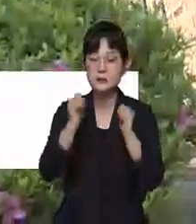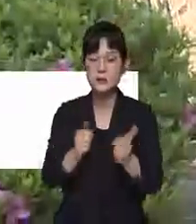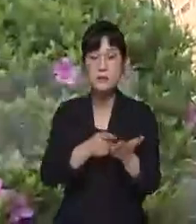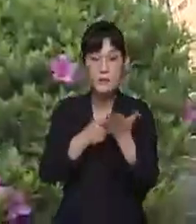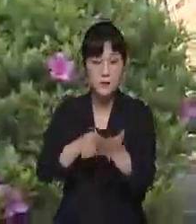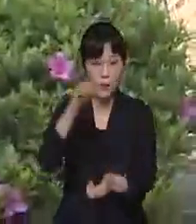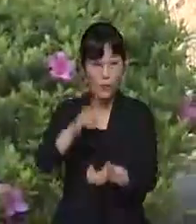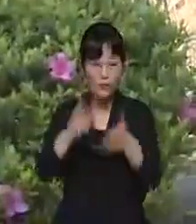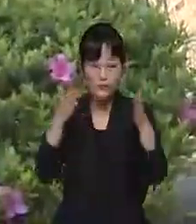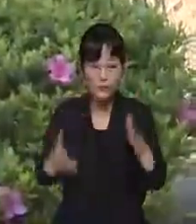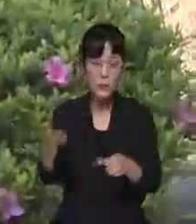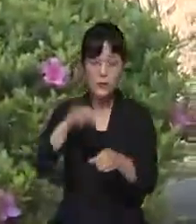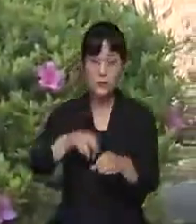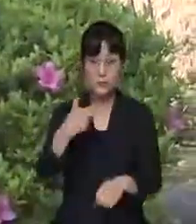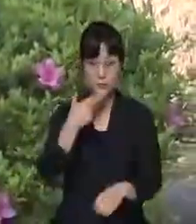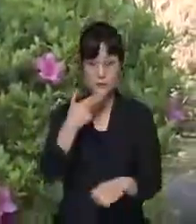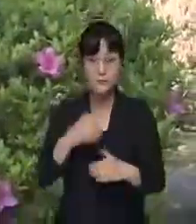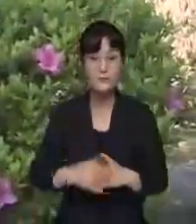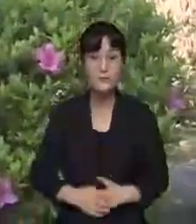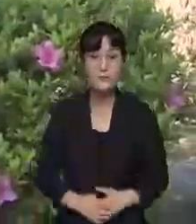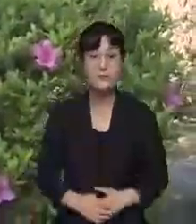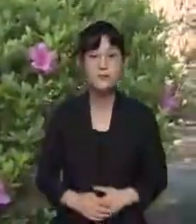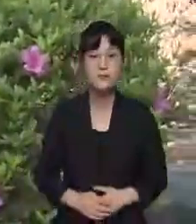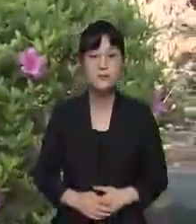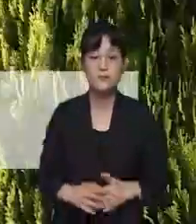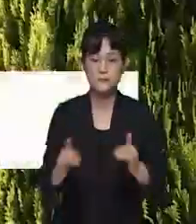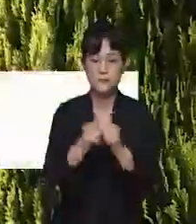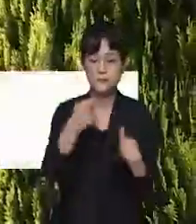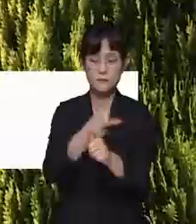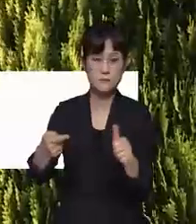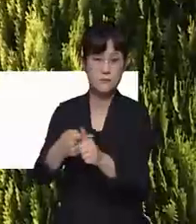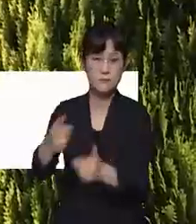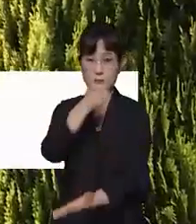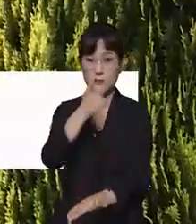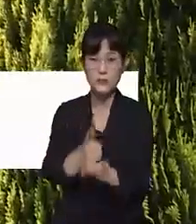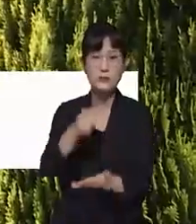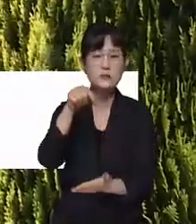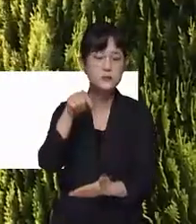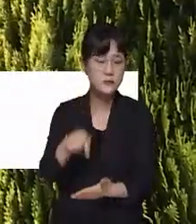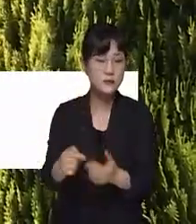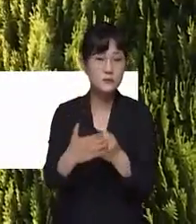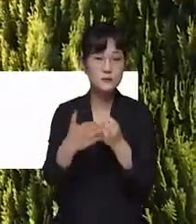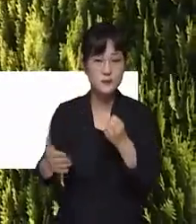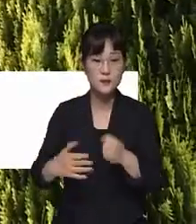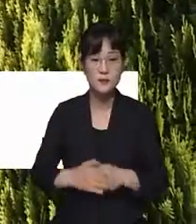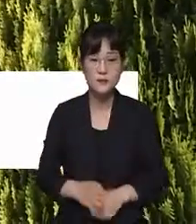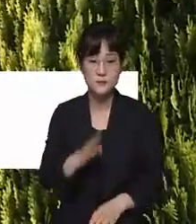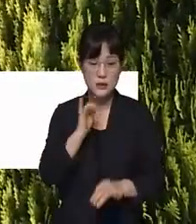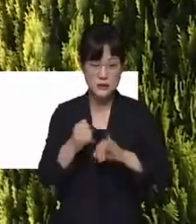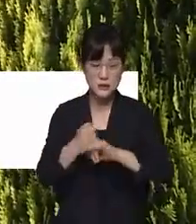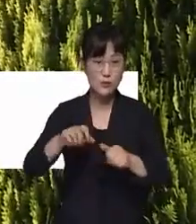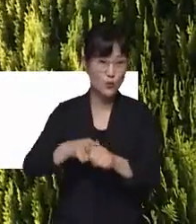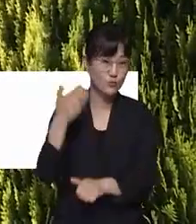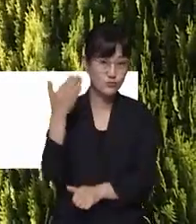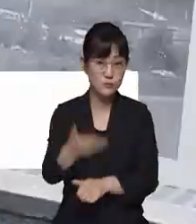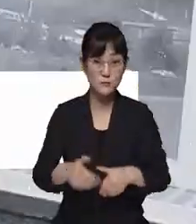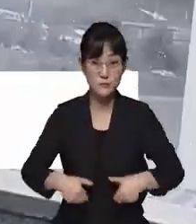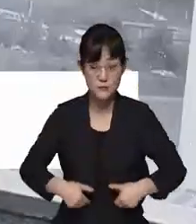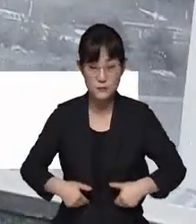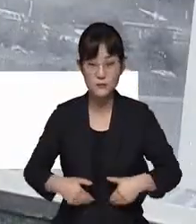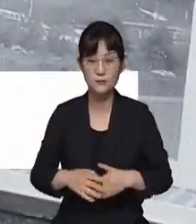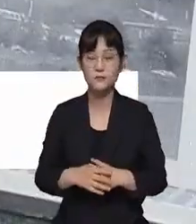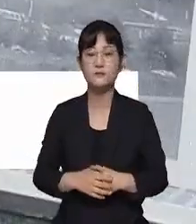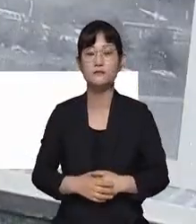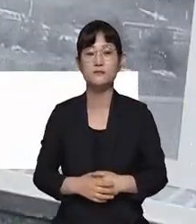적용되지 않습니다. 분명히 인도에 반한 죄고 살해죄에 해당되기 때문에 응당한 처벌을 해야